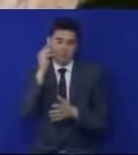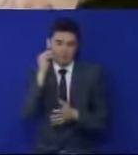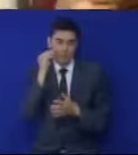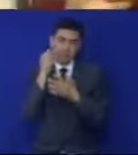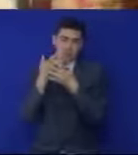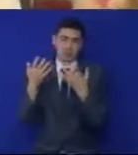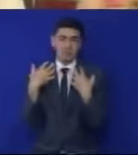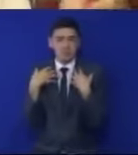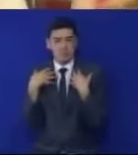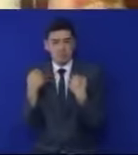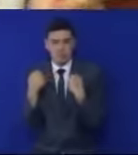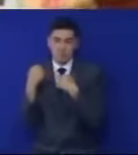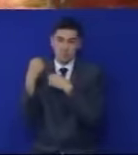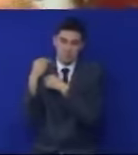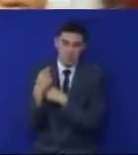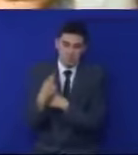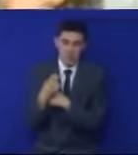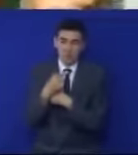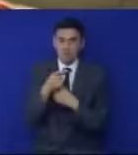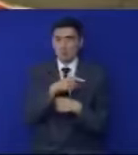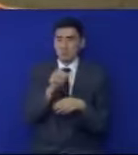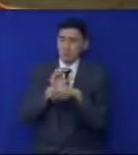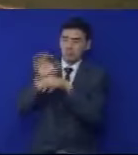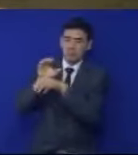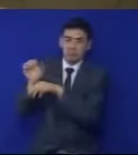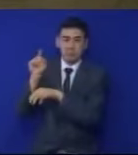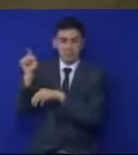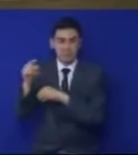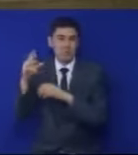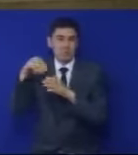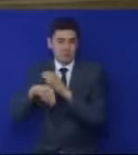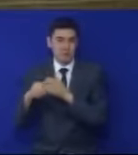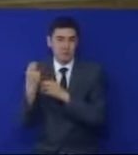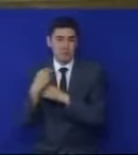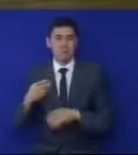түрлі сауықтыру және оңалту орталықтары мен мекемелерінде ем қабылдаған.